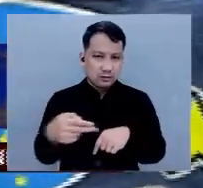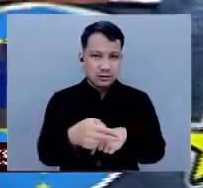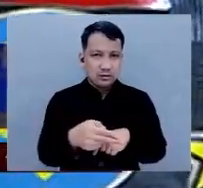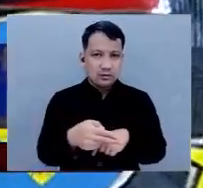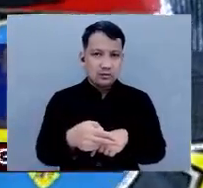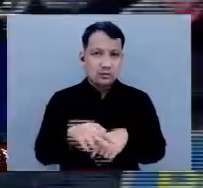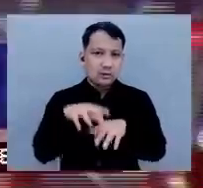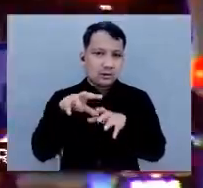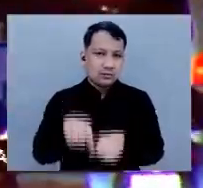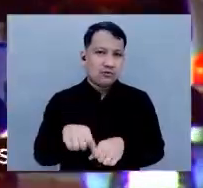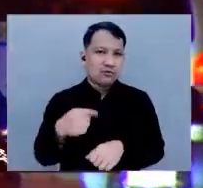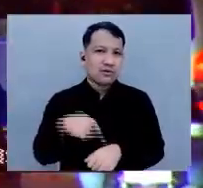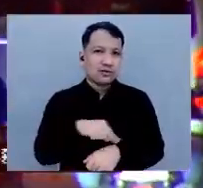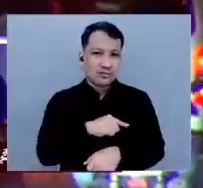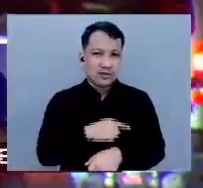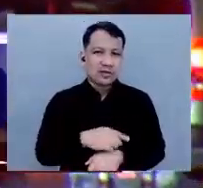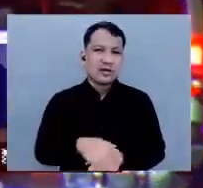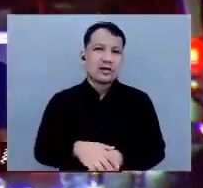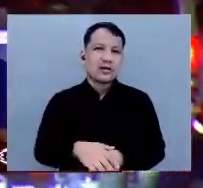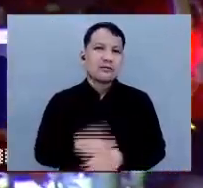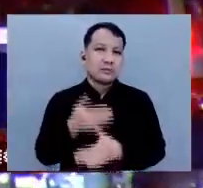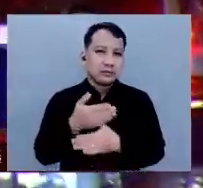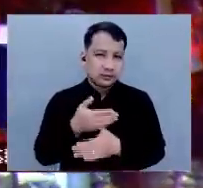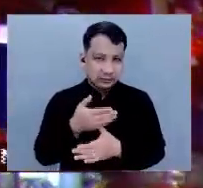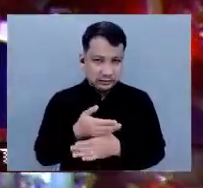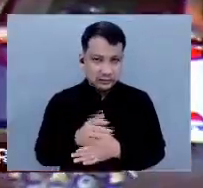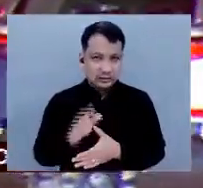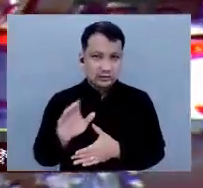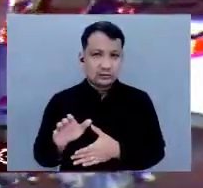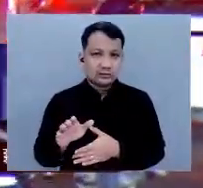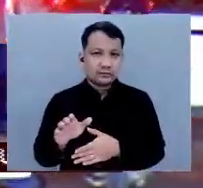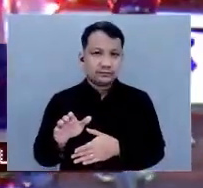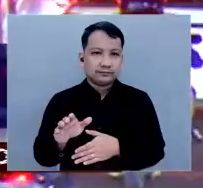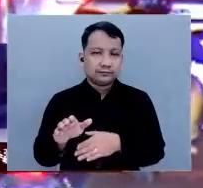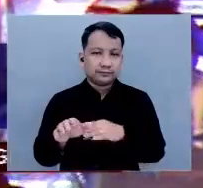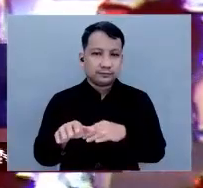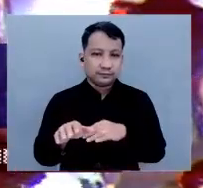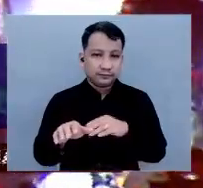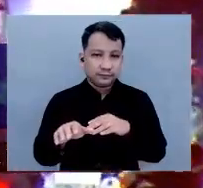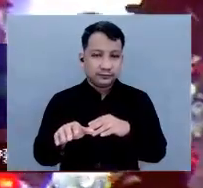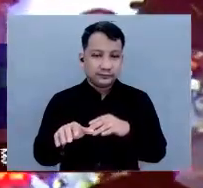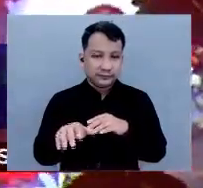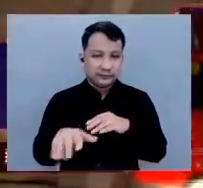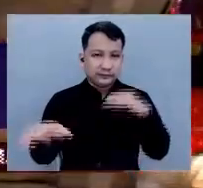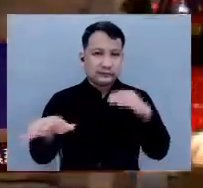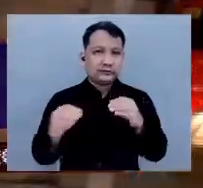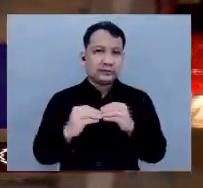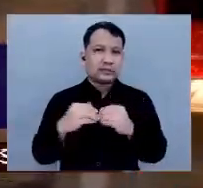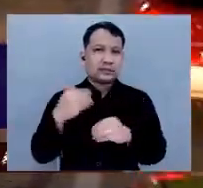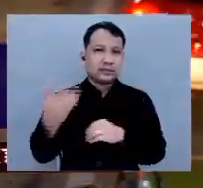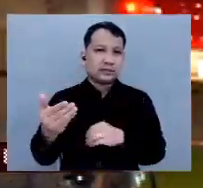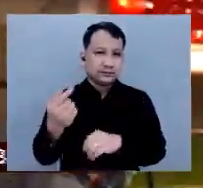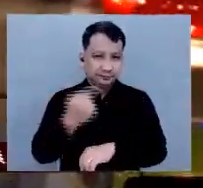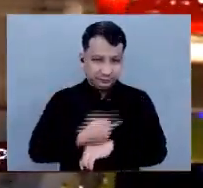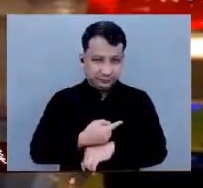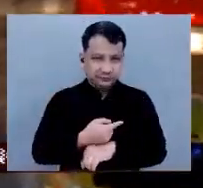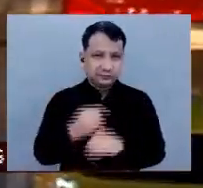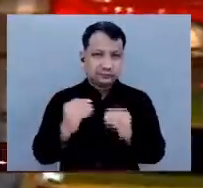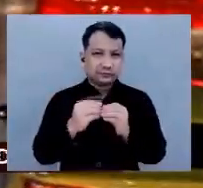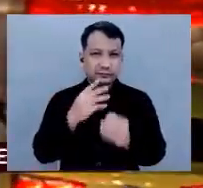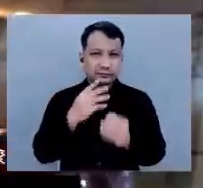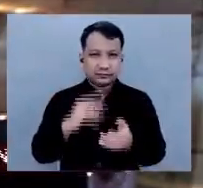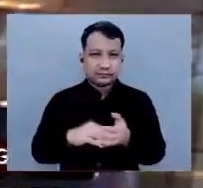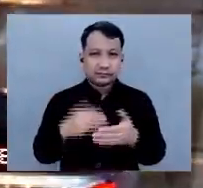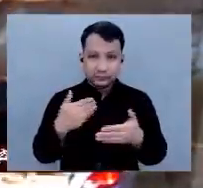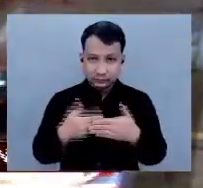rin kami. Ang perwisyong traffic sa mga pangunahing lansangan sa Metro Manila, titindi pa raw sa mga susunod na araw dahil sa nalalapit